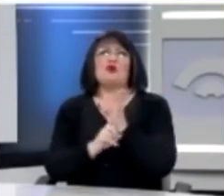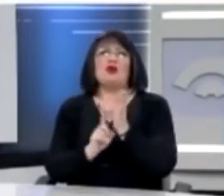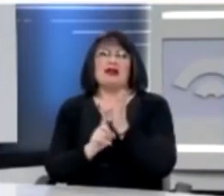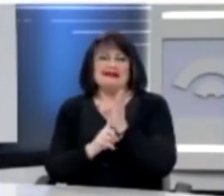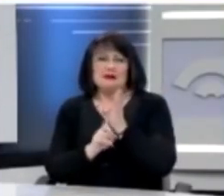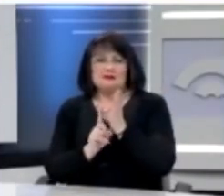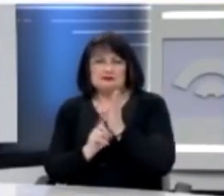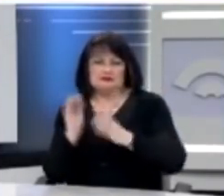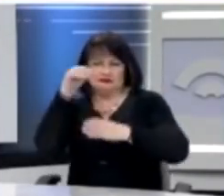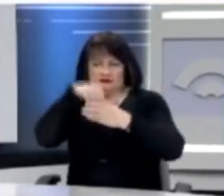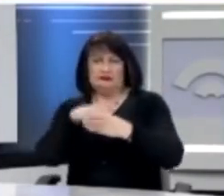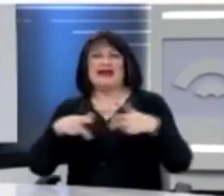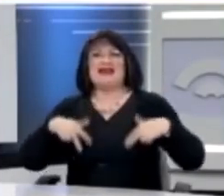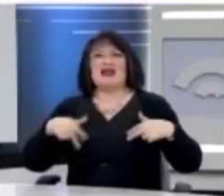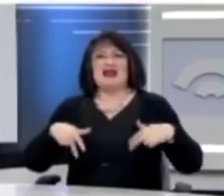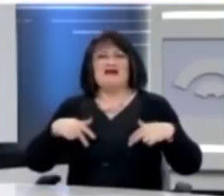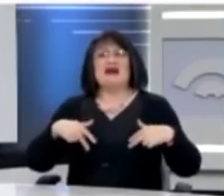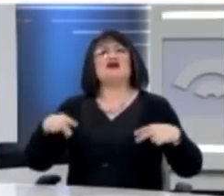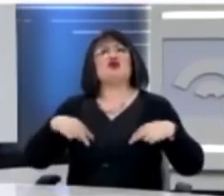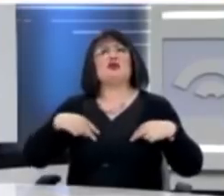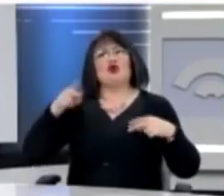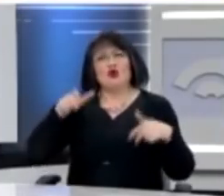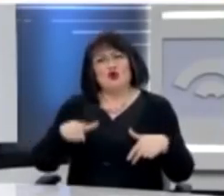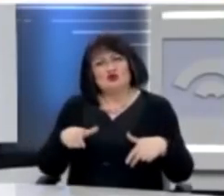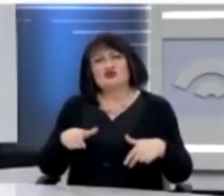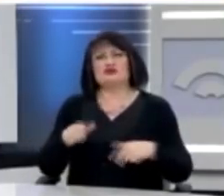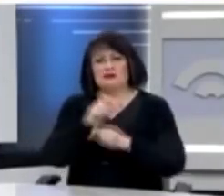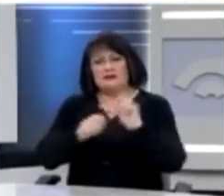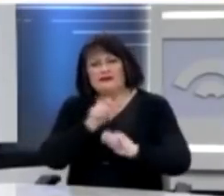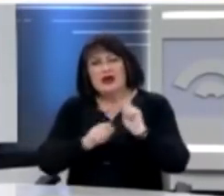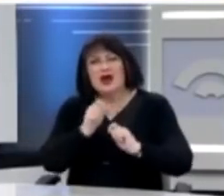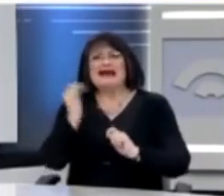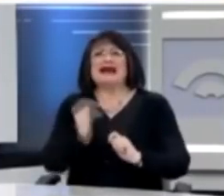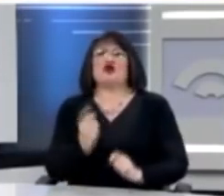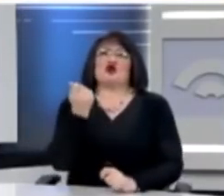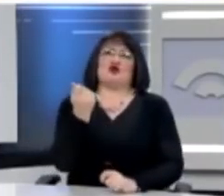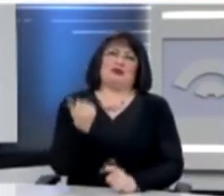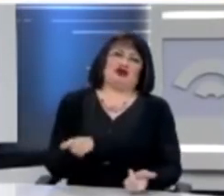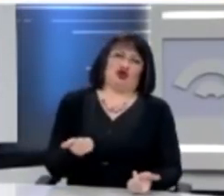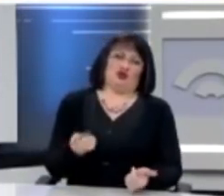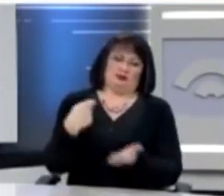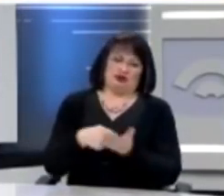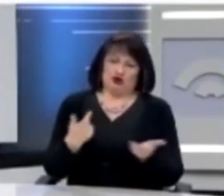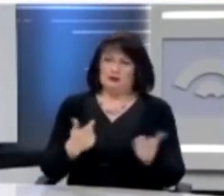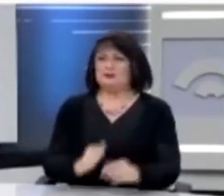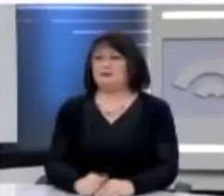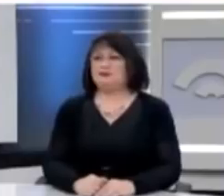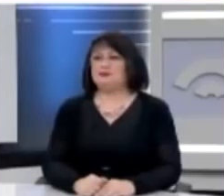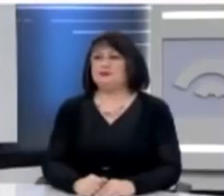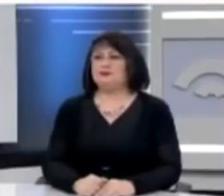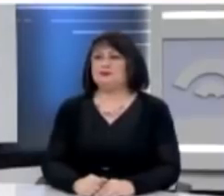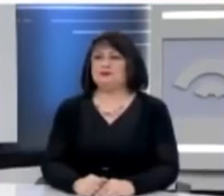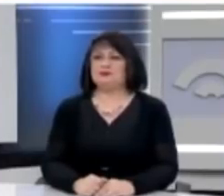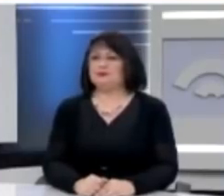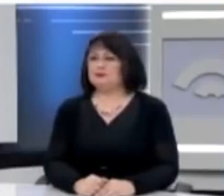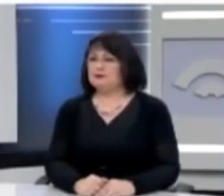της κυβέρνησης και του εκάστοτε υπουργού πάνω στη διαμόρφωση του κατώτερου μισθού. Ακόμα και τη γενική αρχή